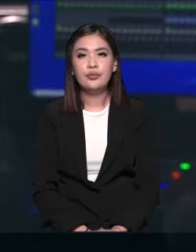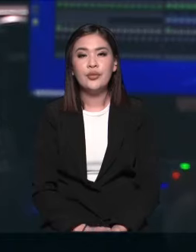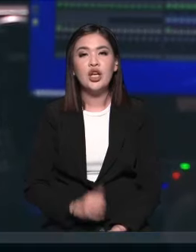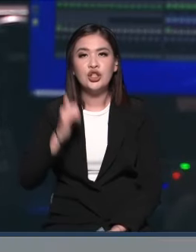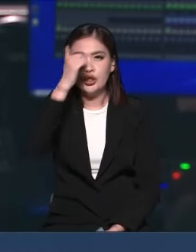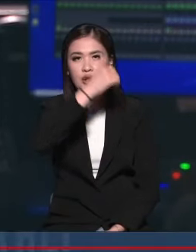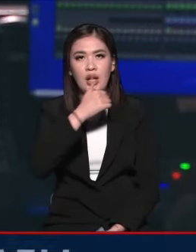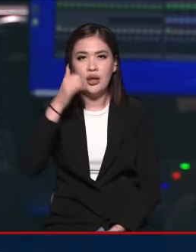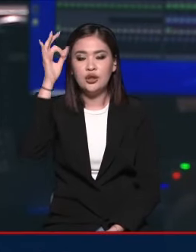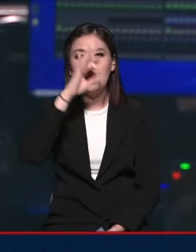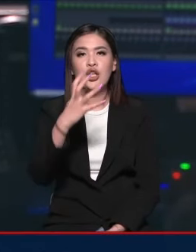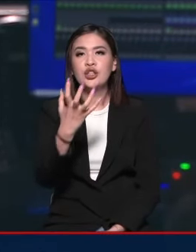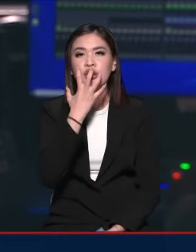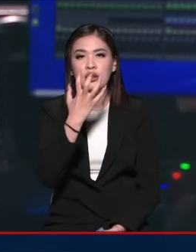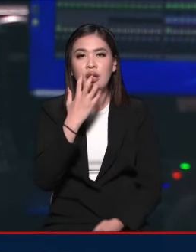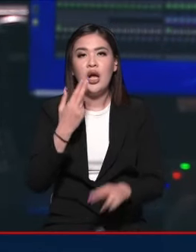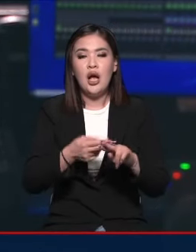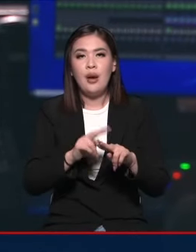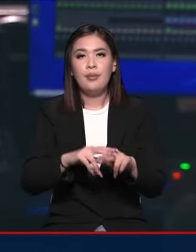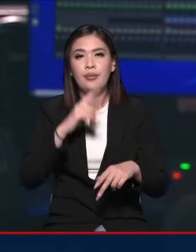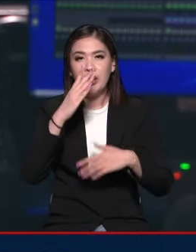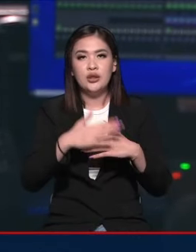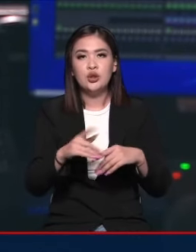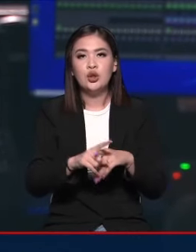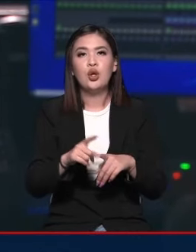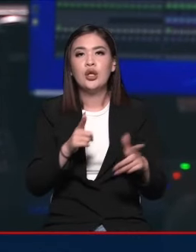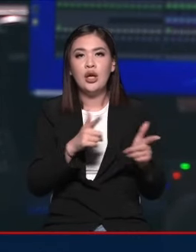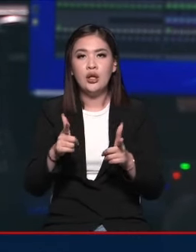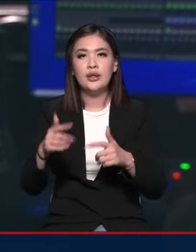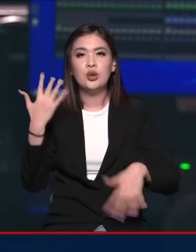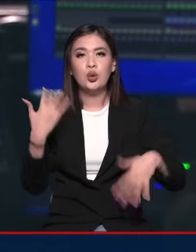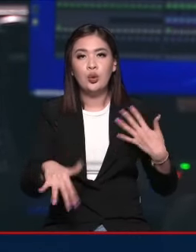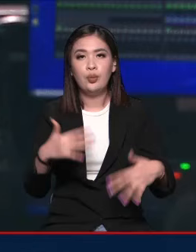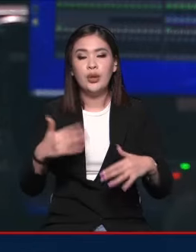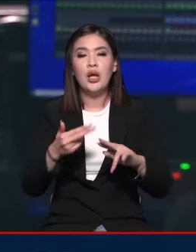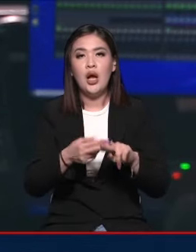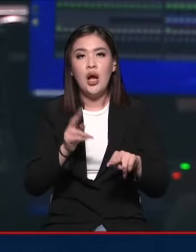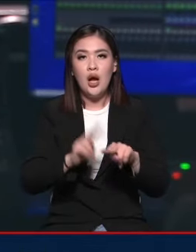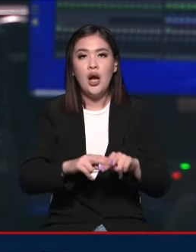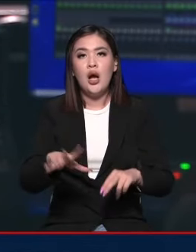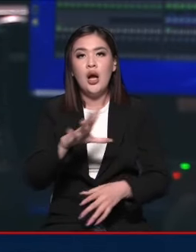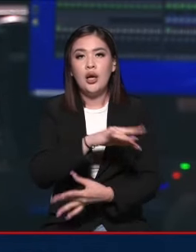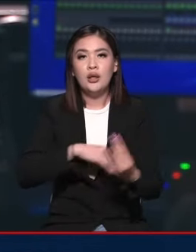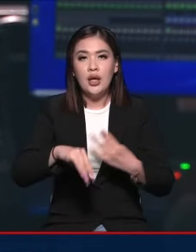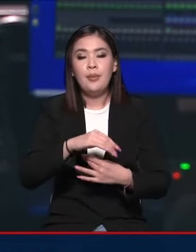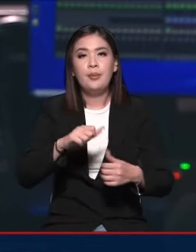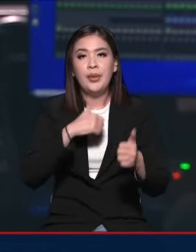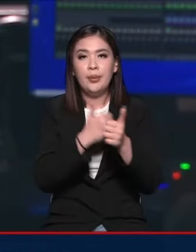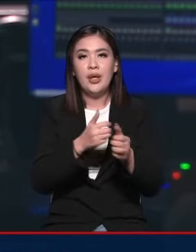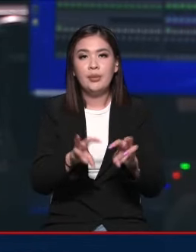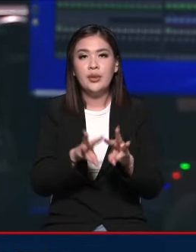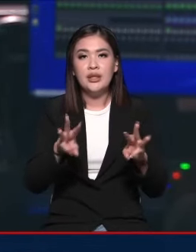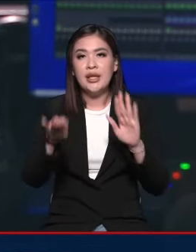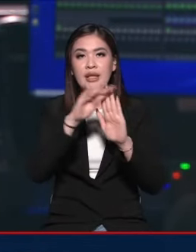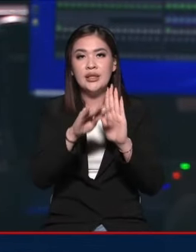Жылдағы жыр. Жылту маусымына биылда дайындық төмен. Бүгін үкметте қысқа әзірлік жұмысы пысықталды. Премьер-министр